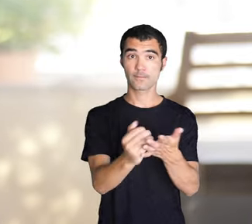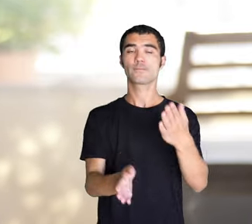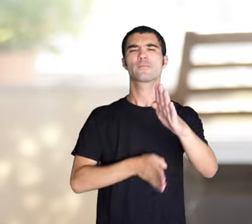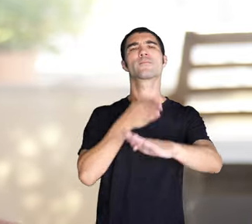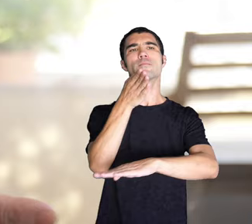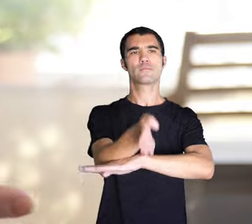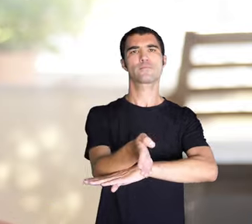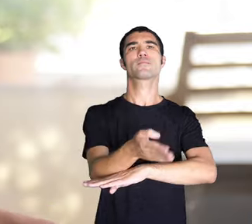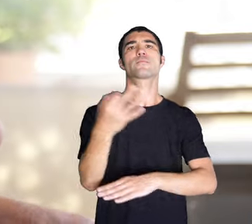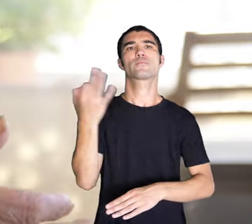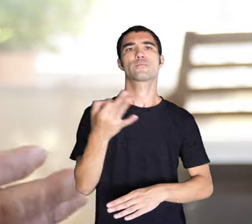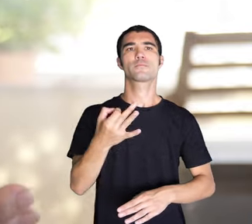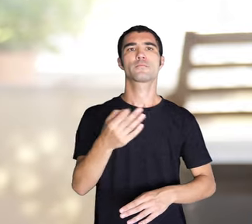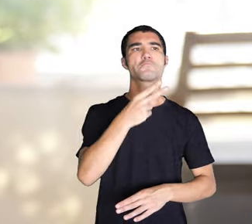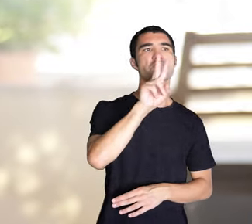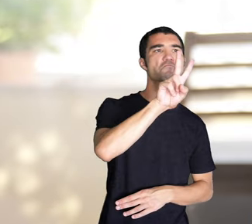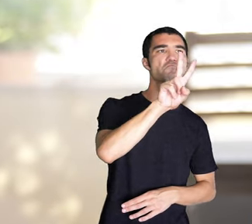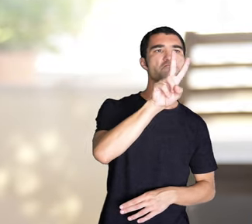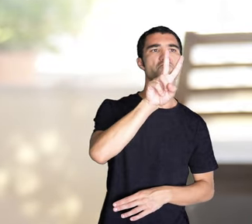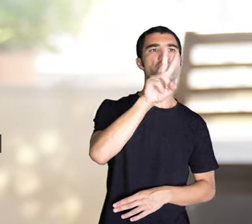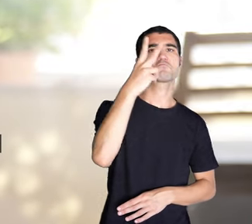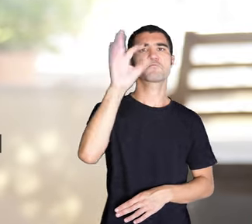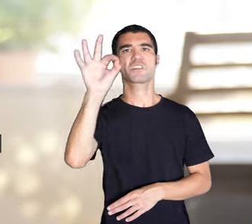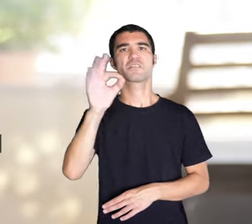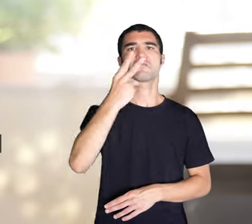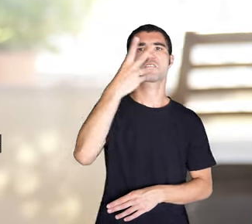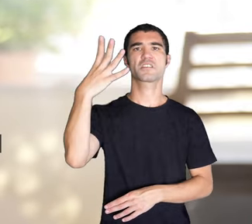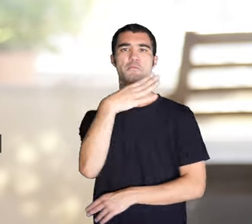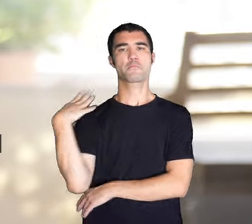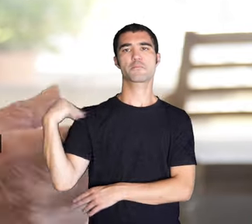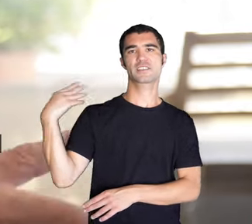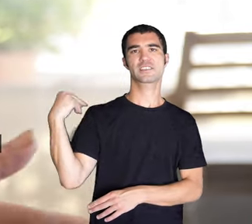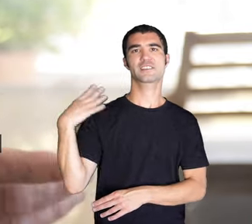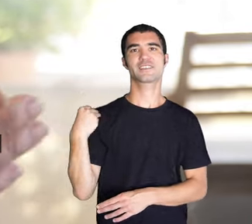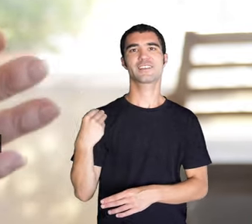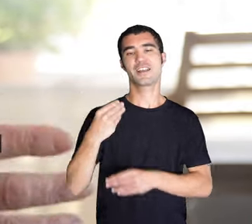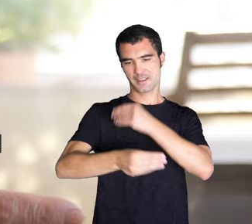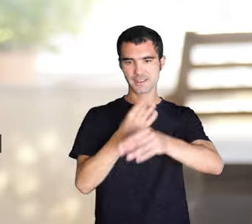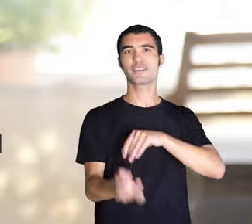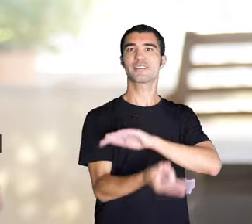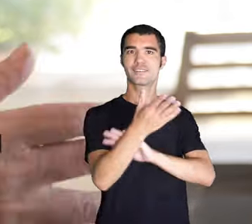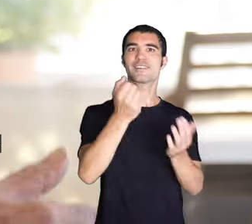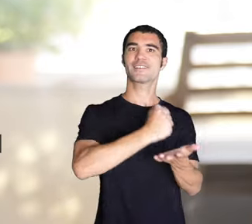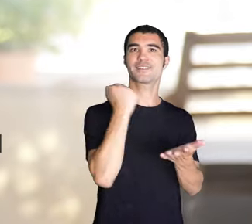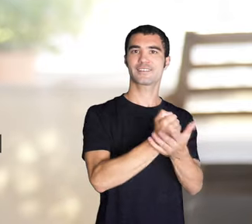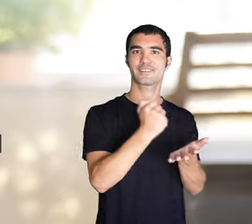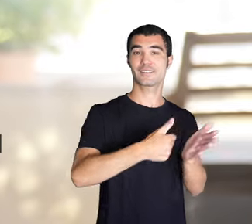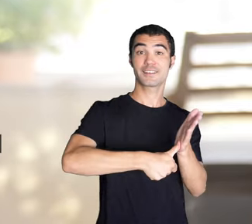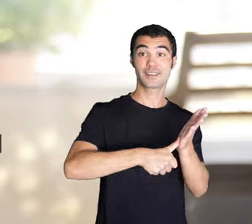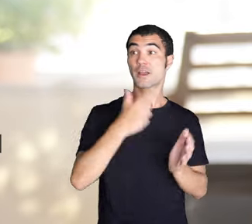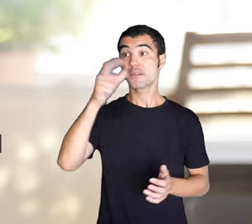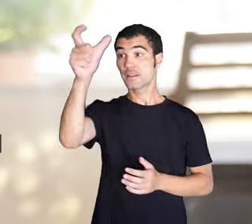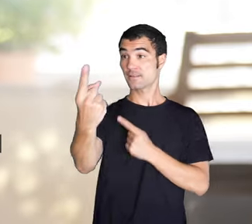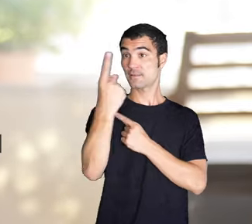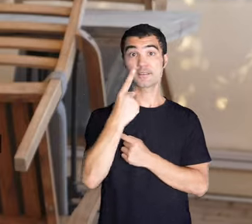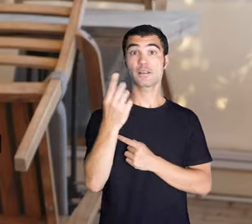eren 20 o 25 pessetes, els hi feia un carnet. I els qui no eren carnets els hi feia pagar